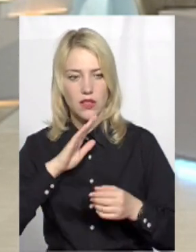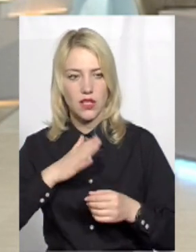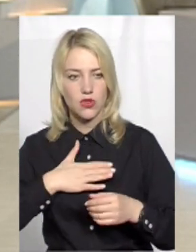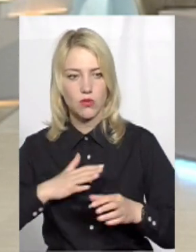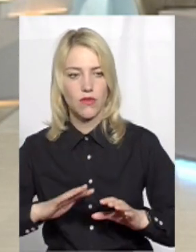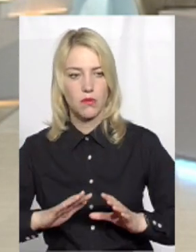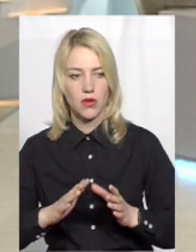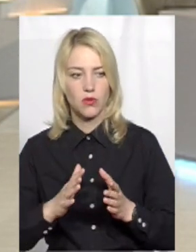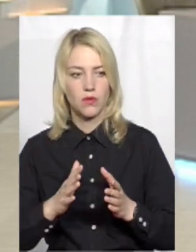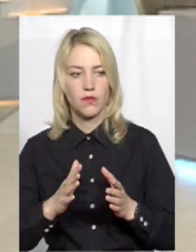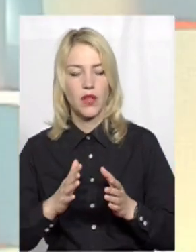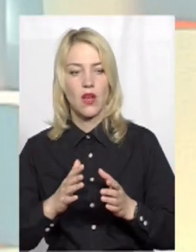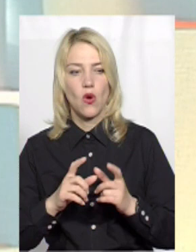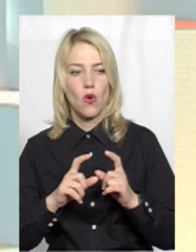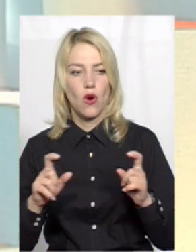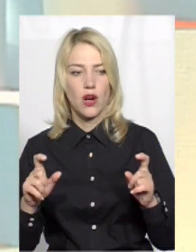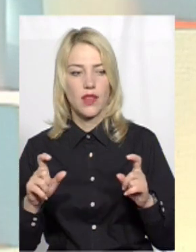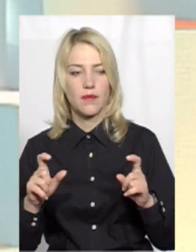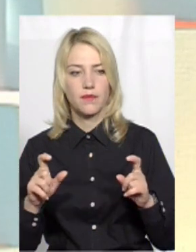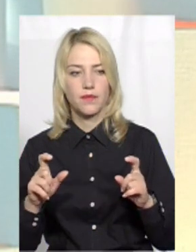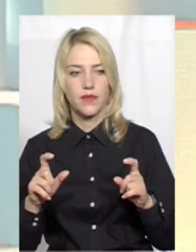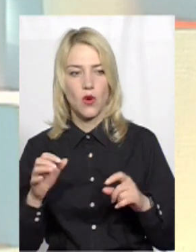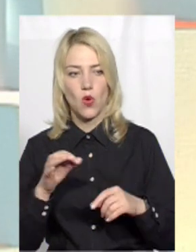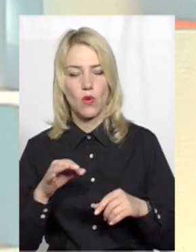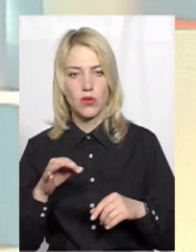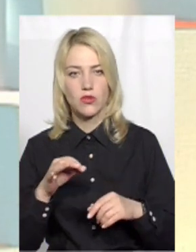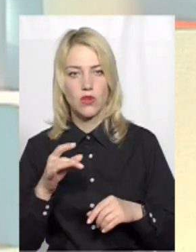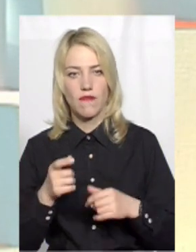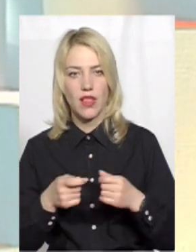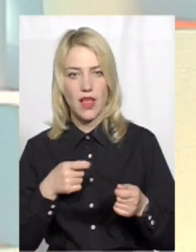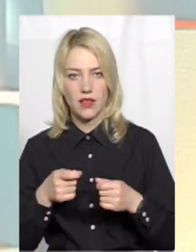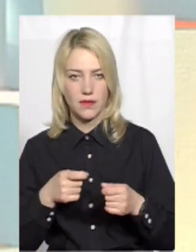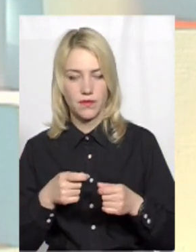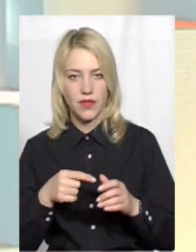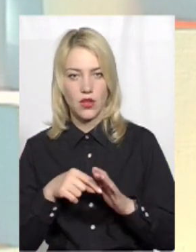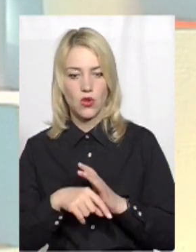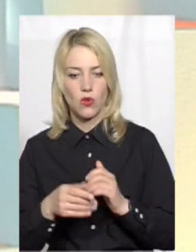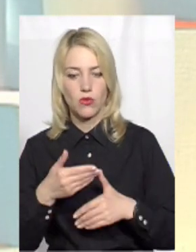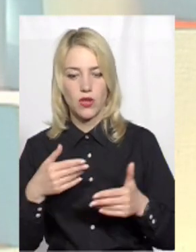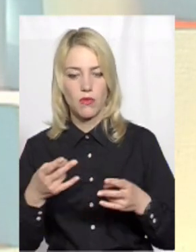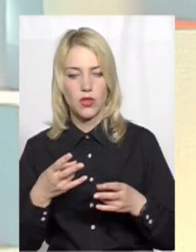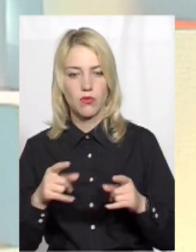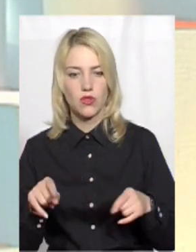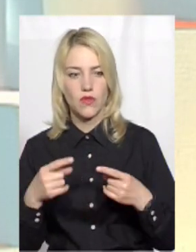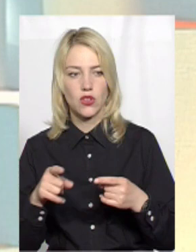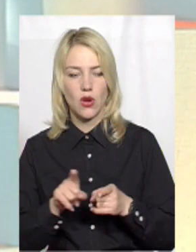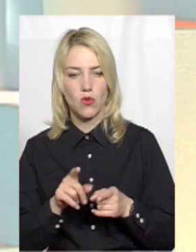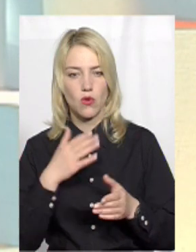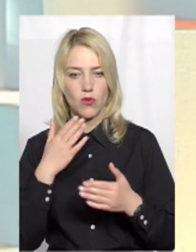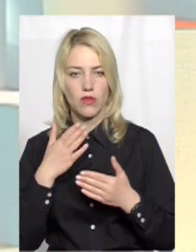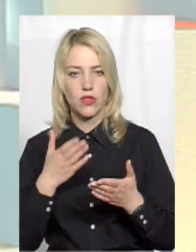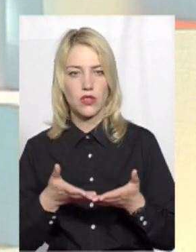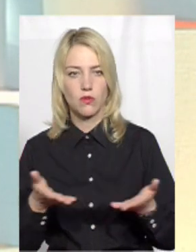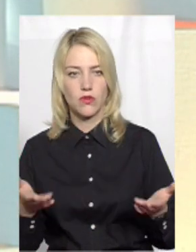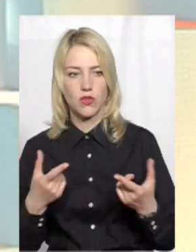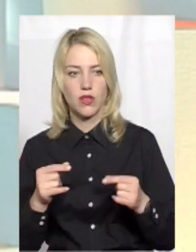нашому випадку органам обласної влади. Тобто нам потрібно створити таку комунікаційну